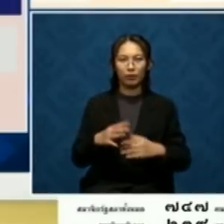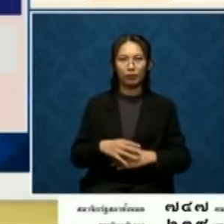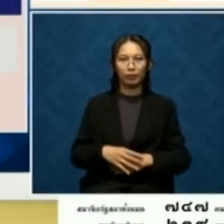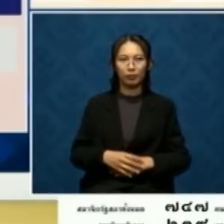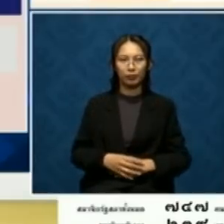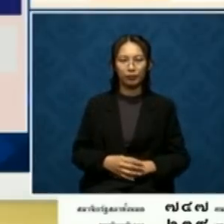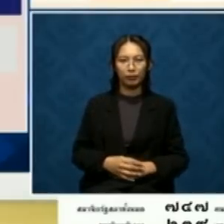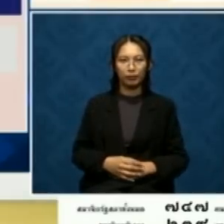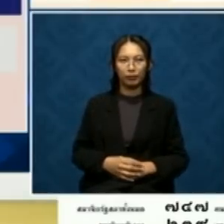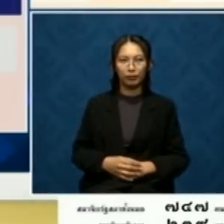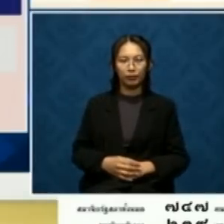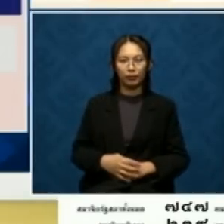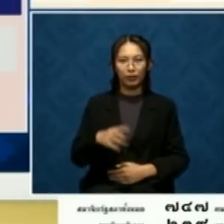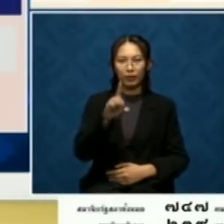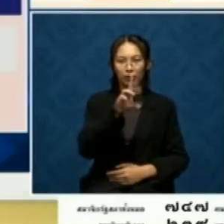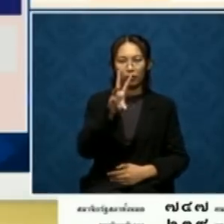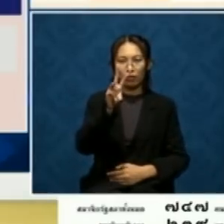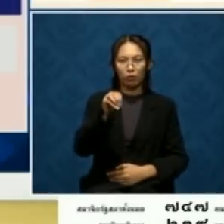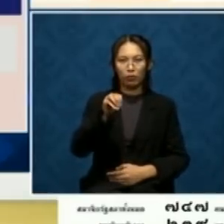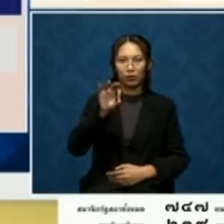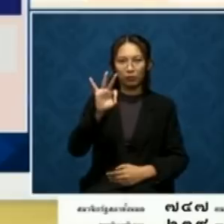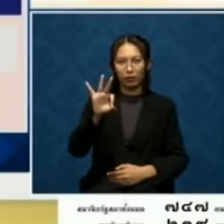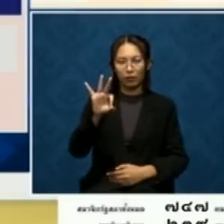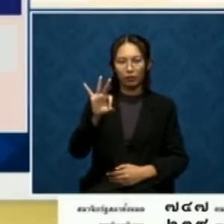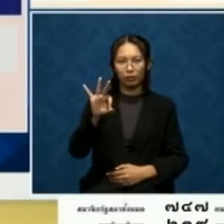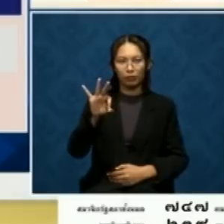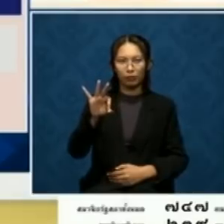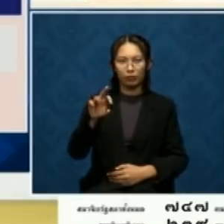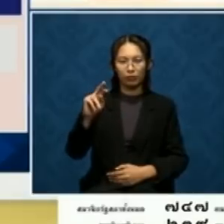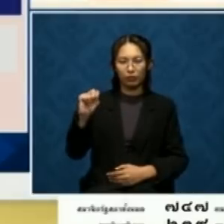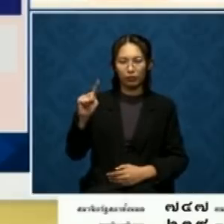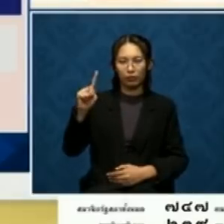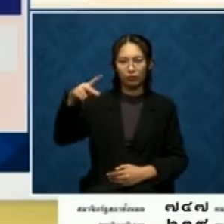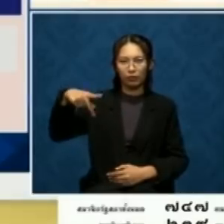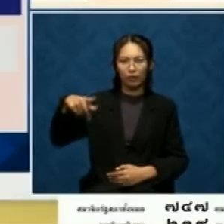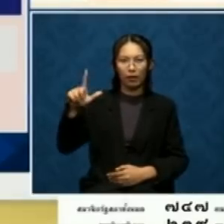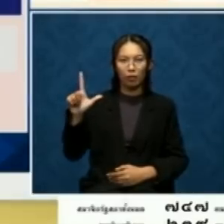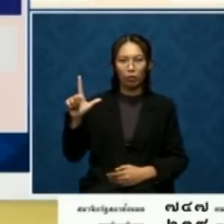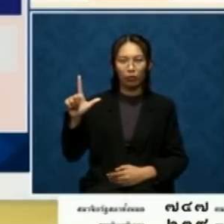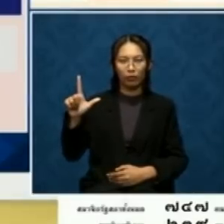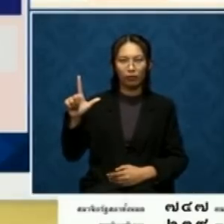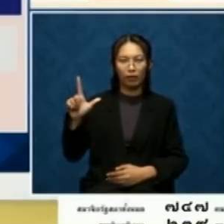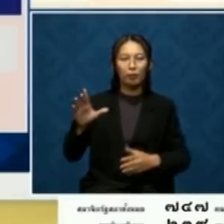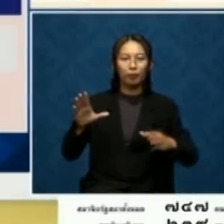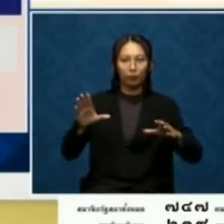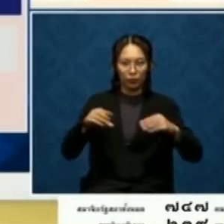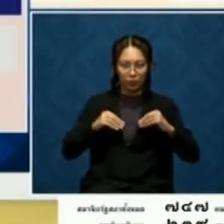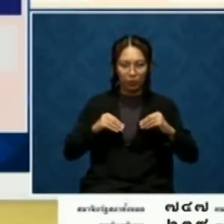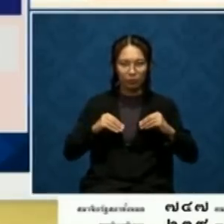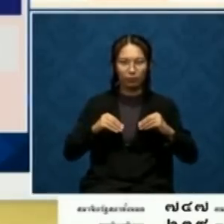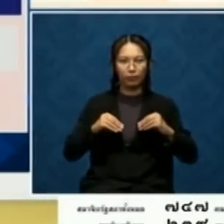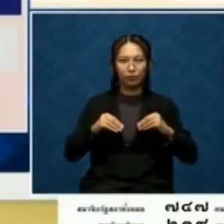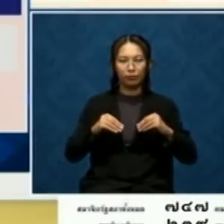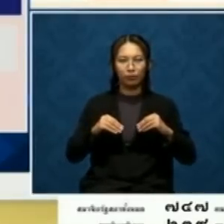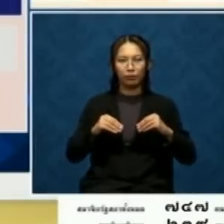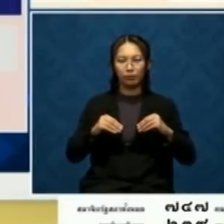ของการแบ่งตำแหน่งของแต่ละกระทรวงเลยก็แล้วกันเพราะว่าจริงๆแล้วเขาแถลงข่าวจับมือร่วมกันว่าโอเคเขาแบ่งตำแหน่งกันเรียบร้อยแ